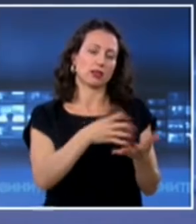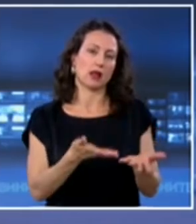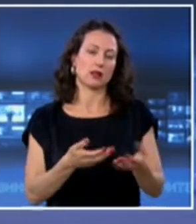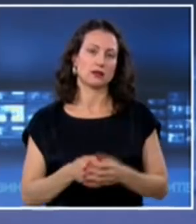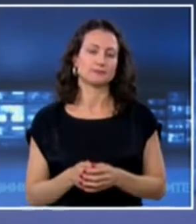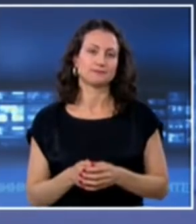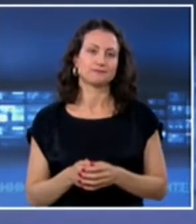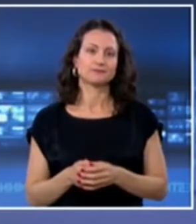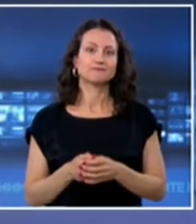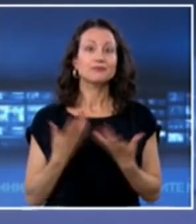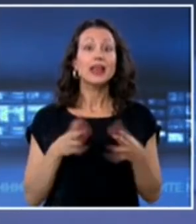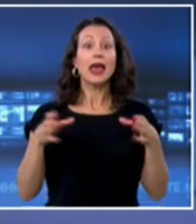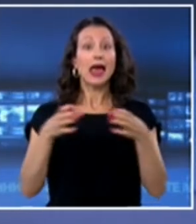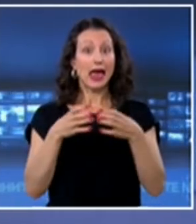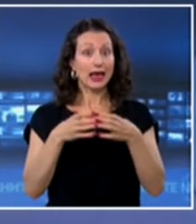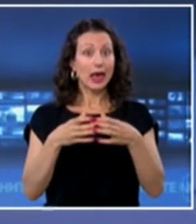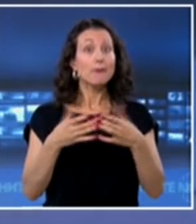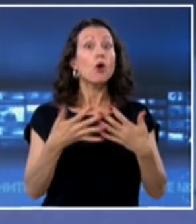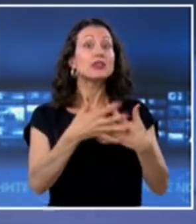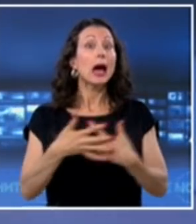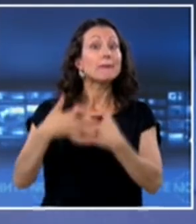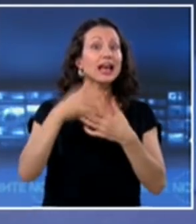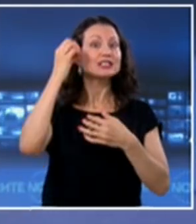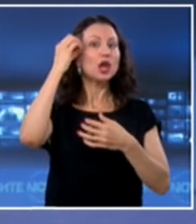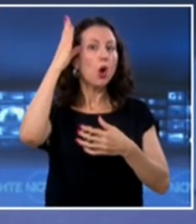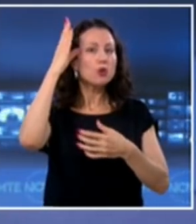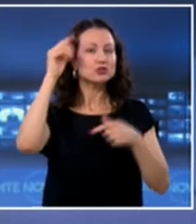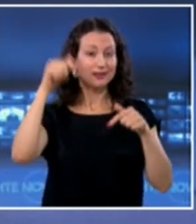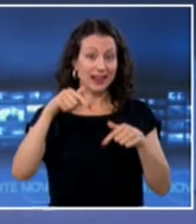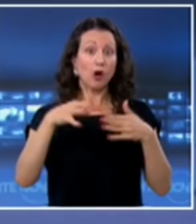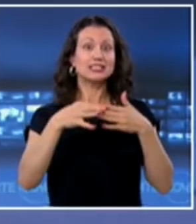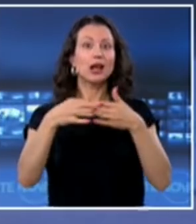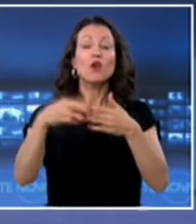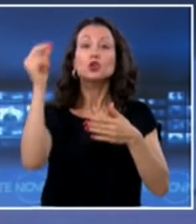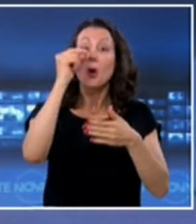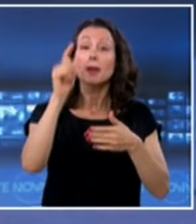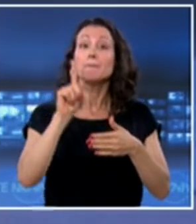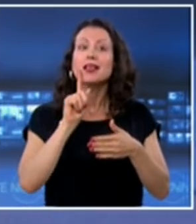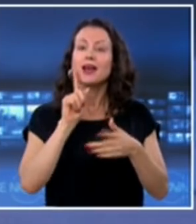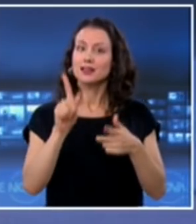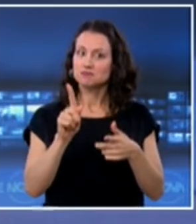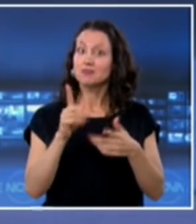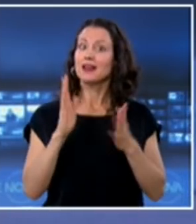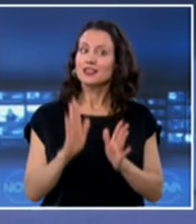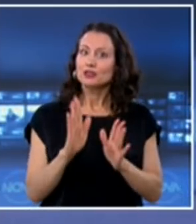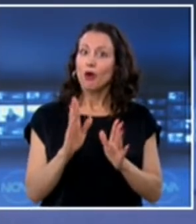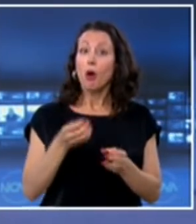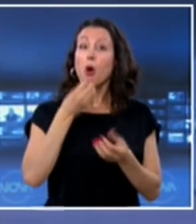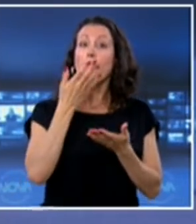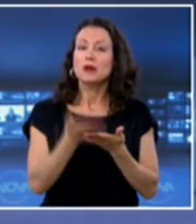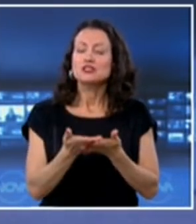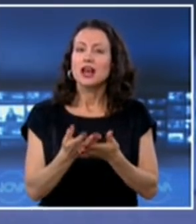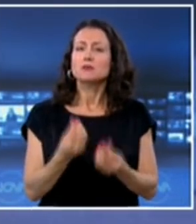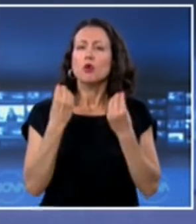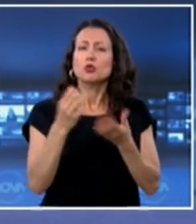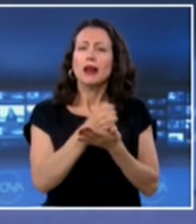Екип от американски учени, ръководен от българин, разработва обещаваща терапия срещу COVID-19. Димитър Димитров, който от години